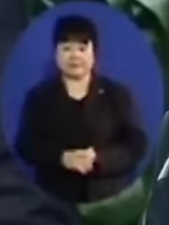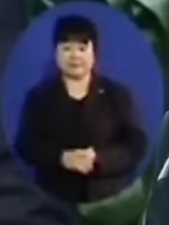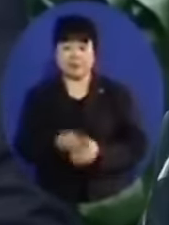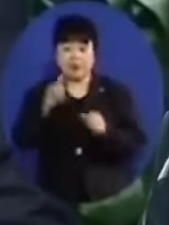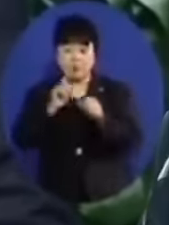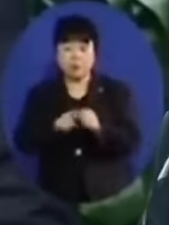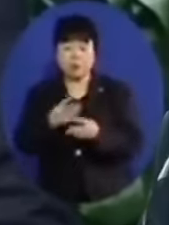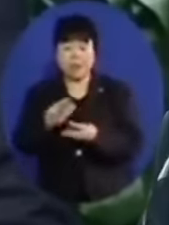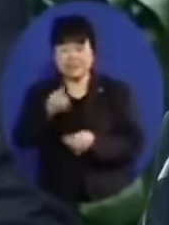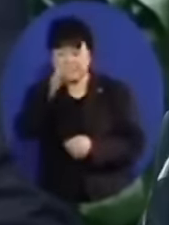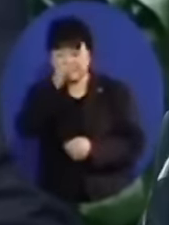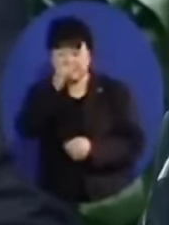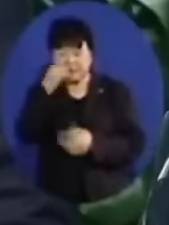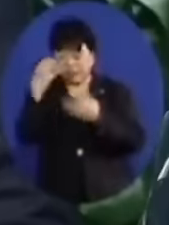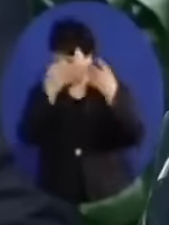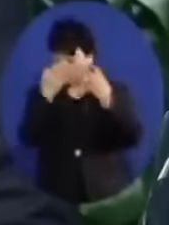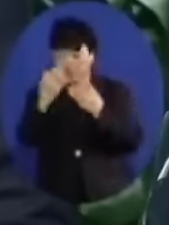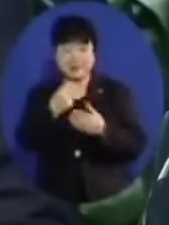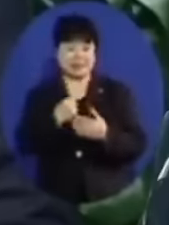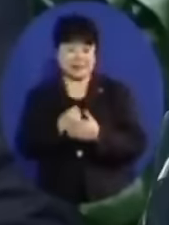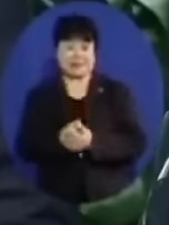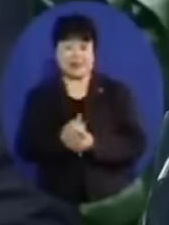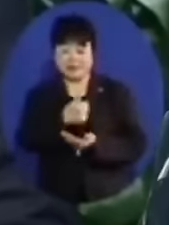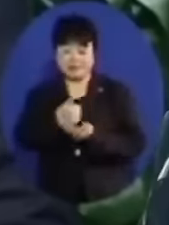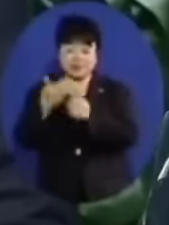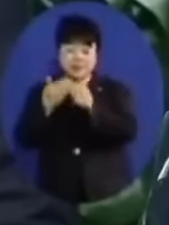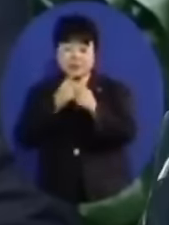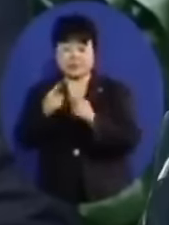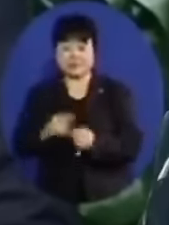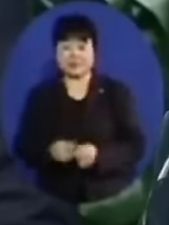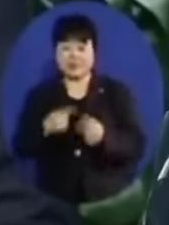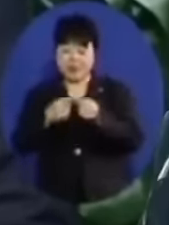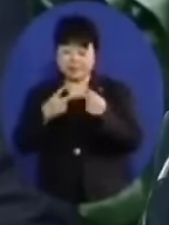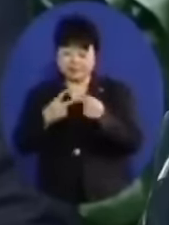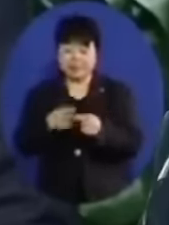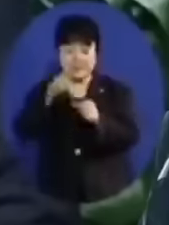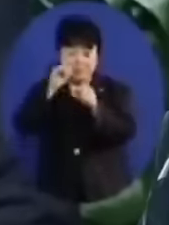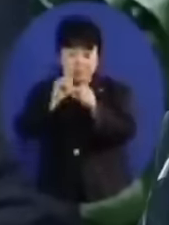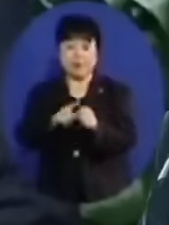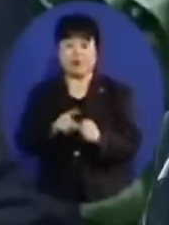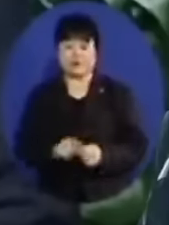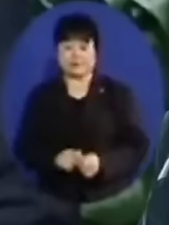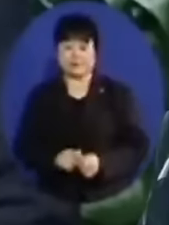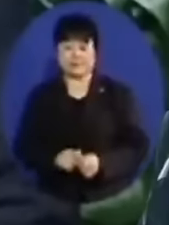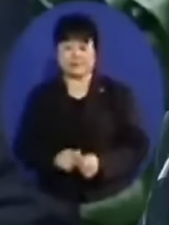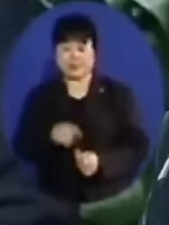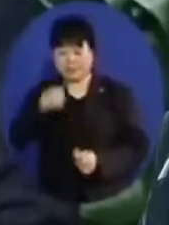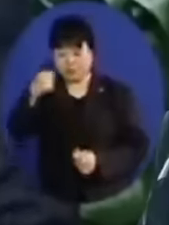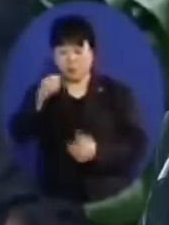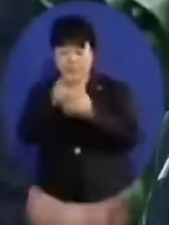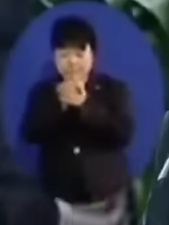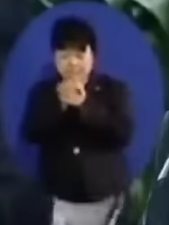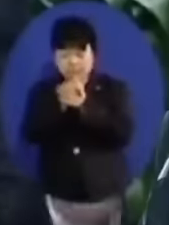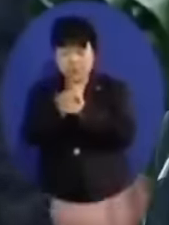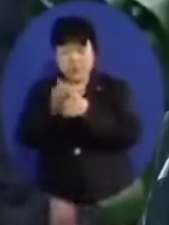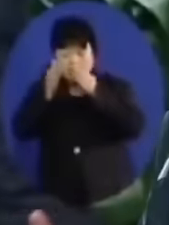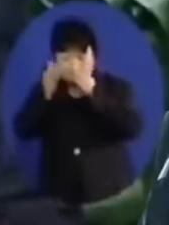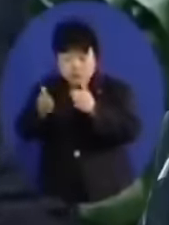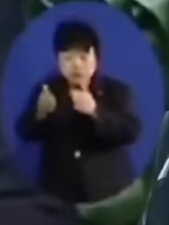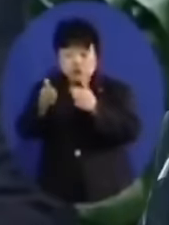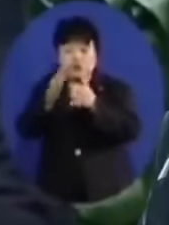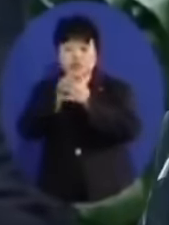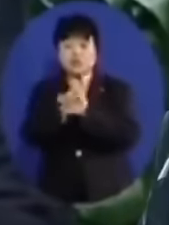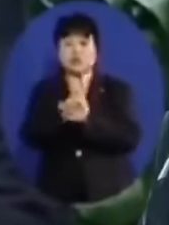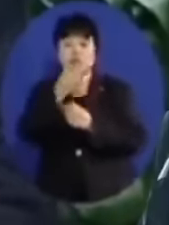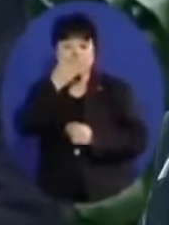목표를 너무 많이 가지면 정신이 복잡하지요. 주님께서 말하기를 한두 가지만 하든지 한 가지만 하라 그러십니다. 집중해서